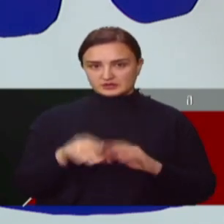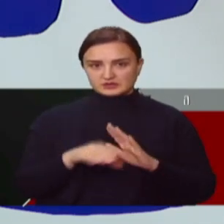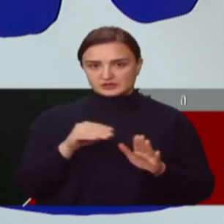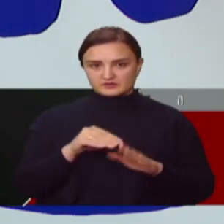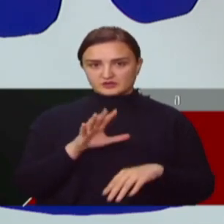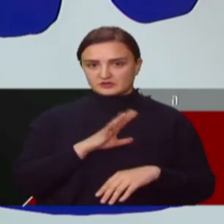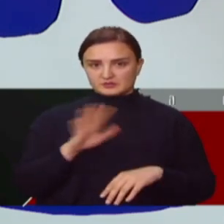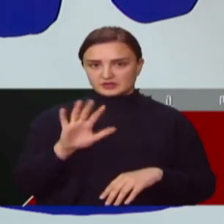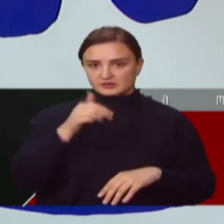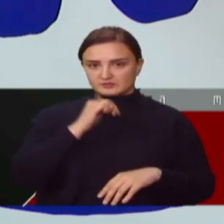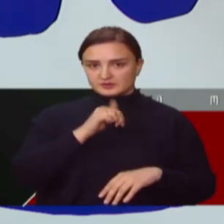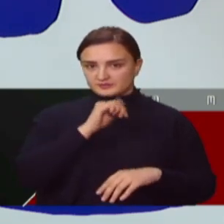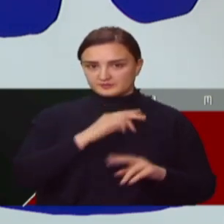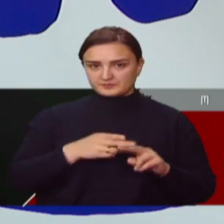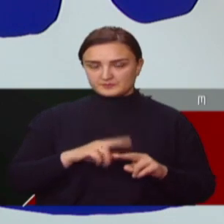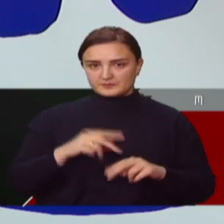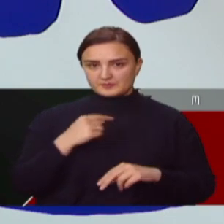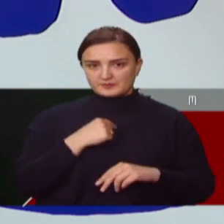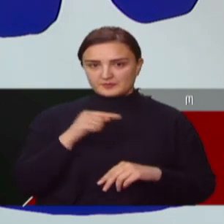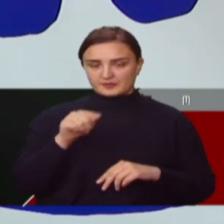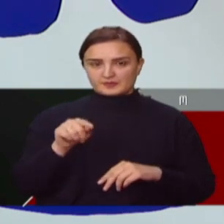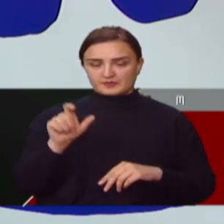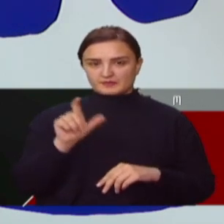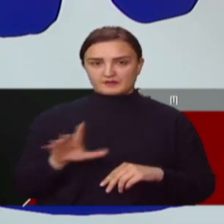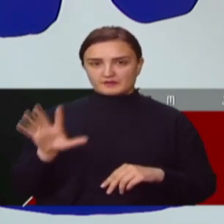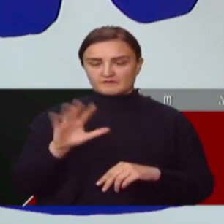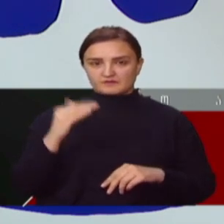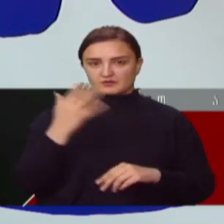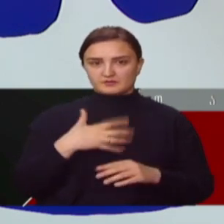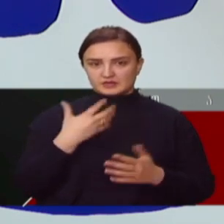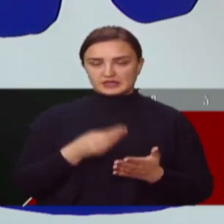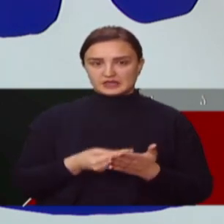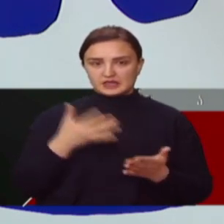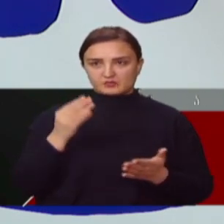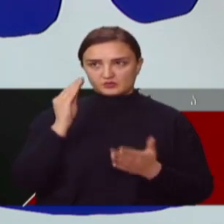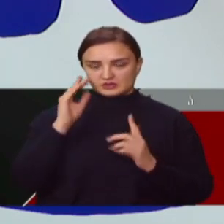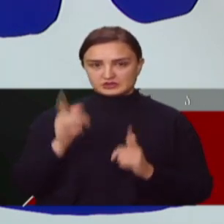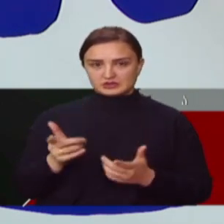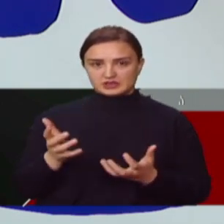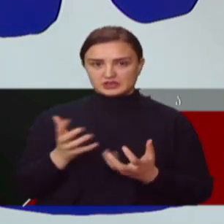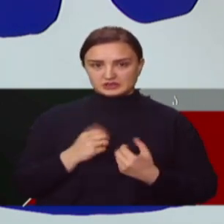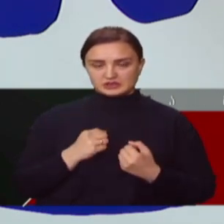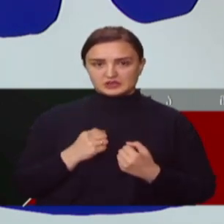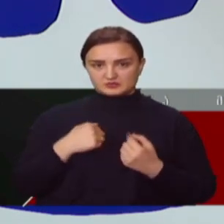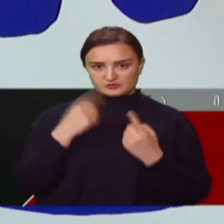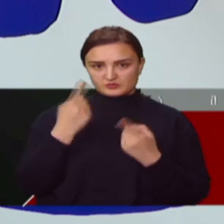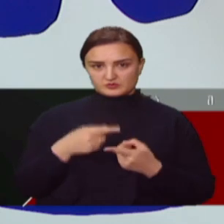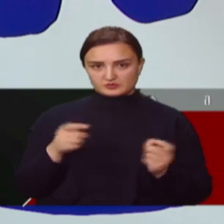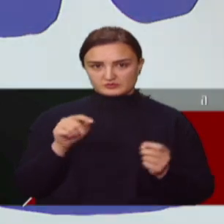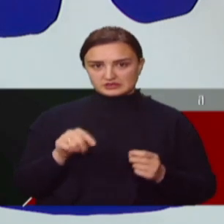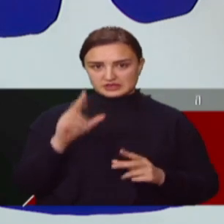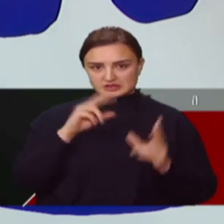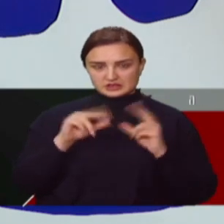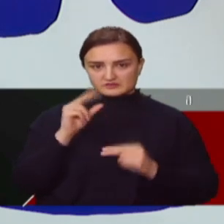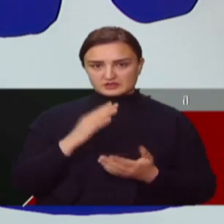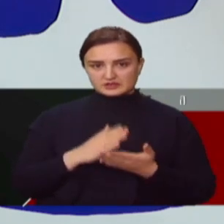იყო ფარული, ამიტომ მე მას ევროპის ღირებულებების გაზიარებას ნამდვილად იმ ნაწილში მოუწოდებ, სადაც ეს